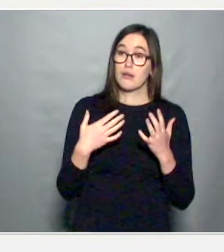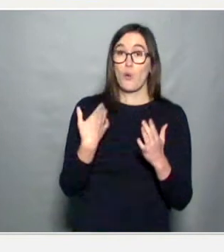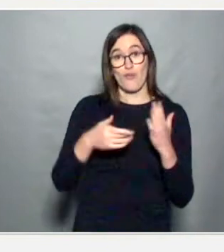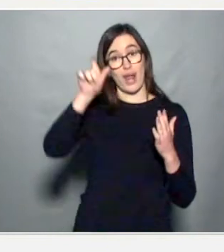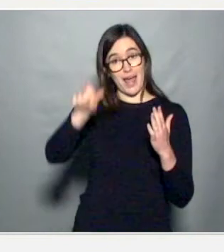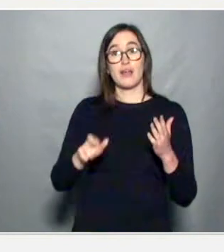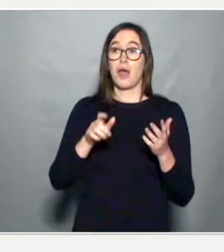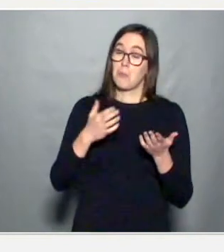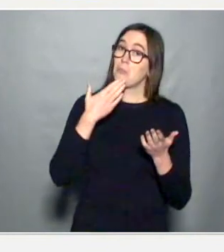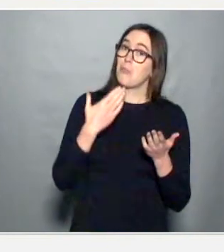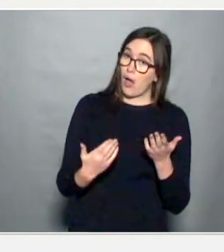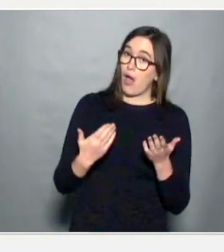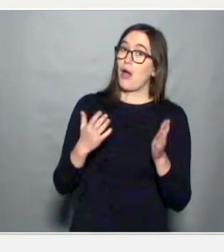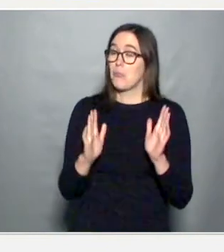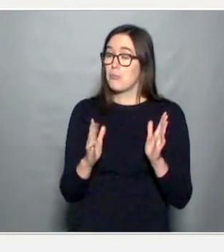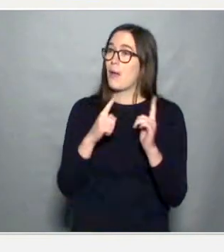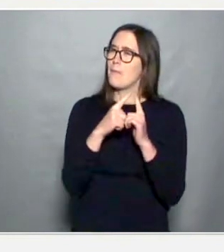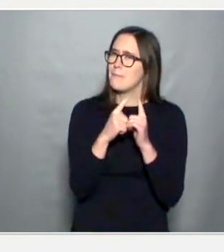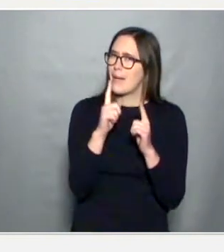bra. Men